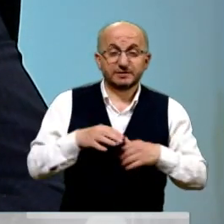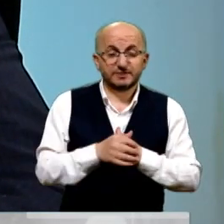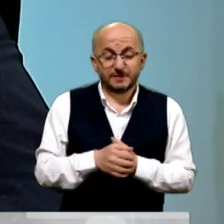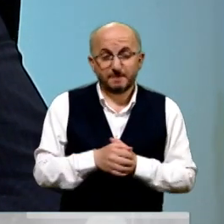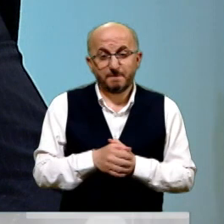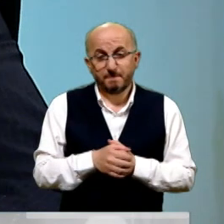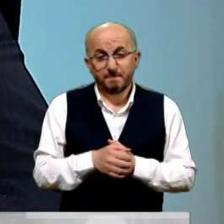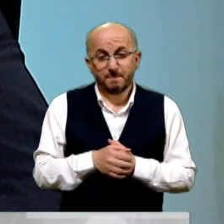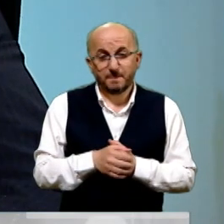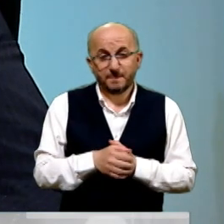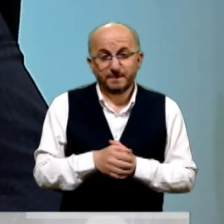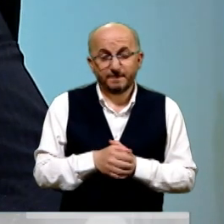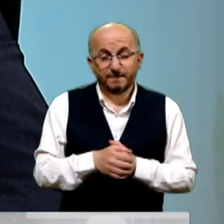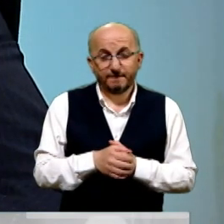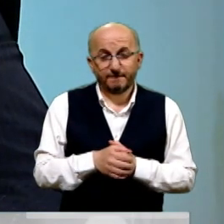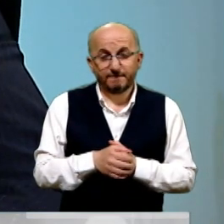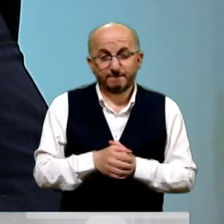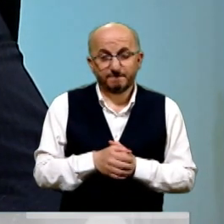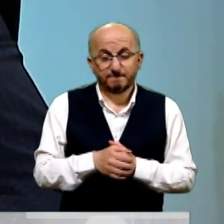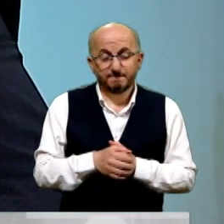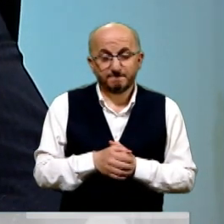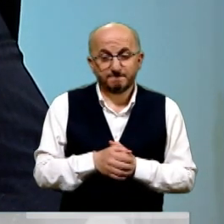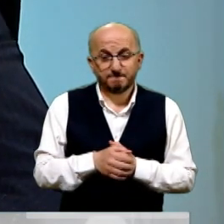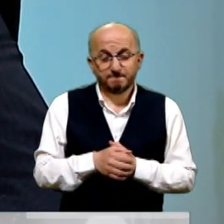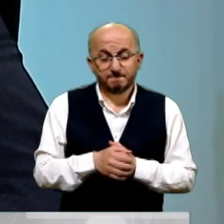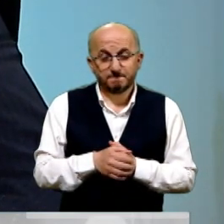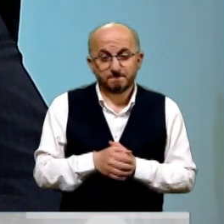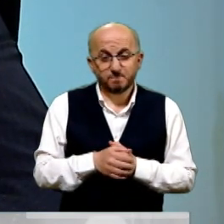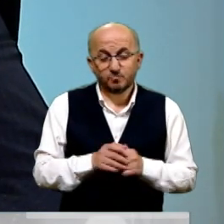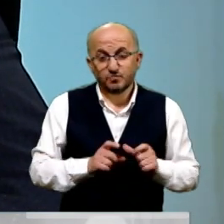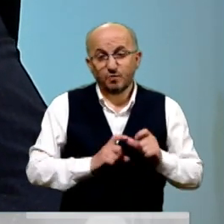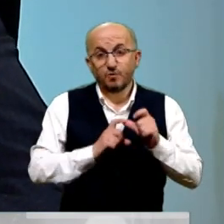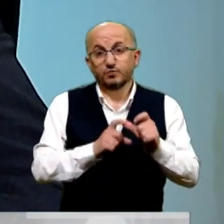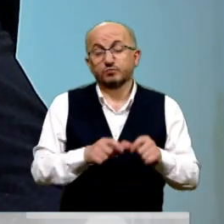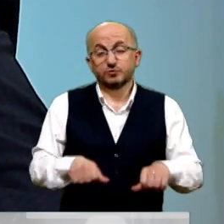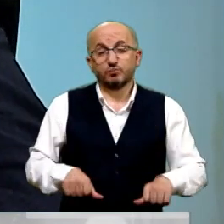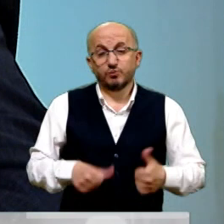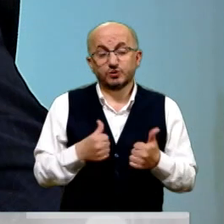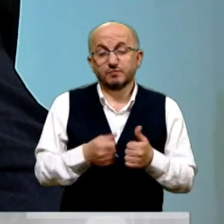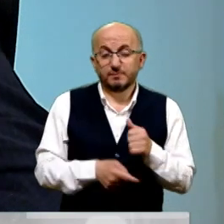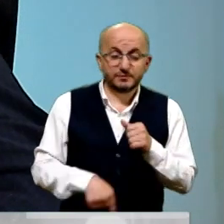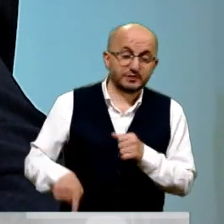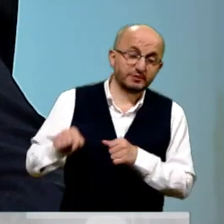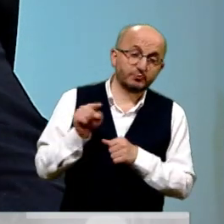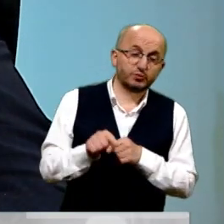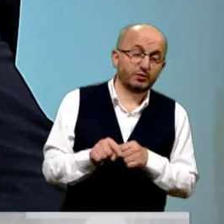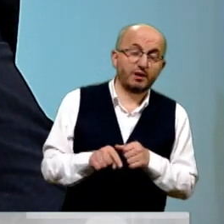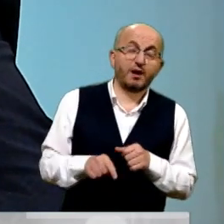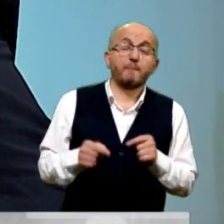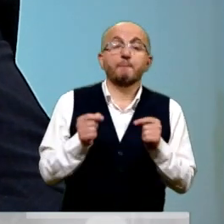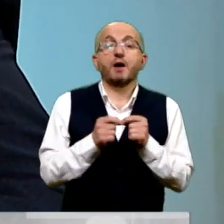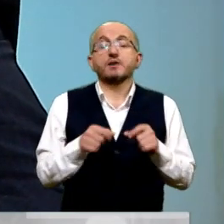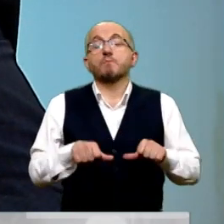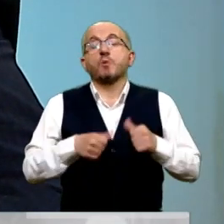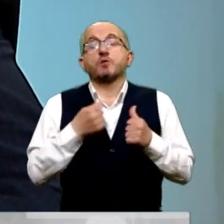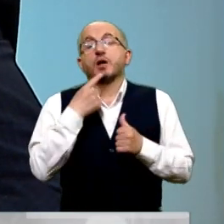ortamı sükûnetleşmesini mi istedin diye sorduğumuz boşamalar Biz bunlara Bayim boşama diyoruz Yani yeni